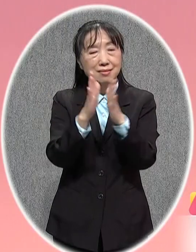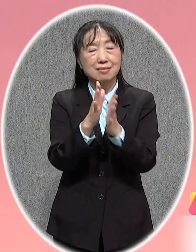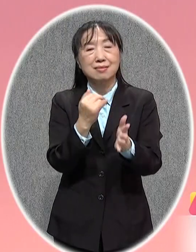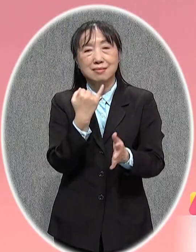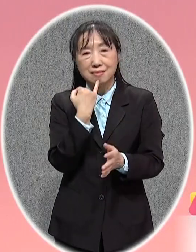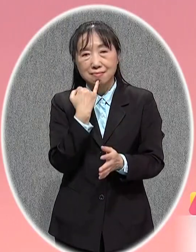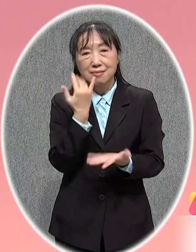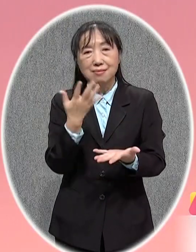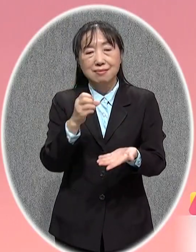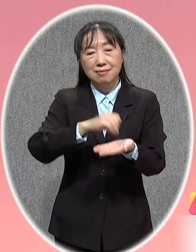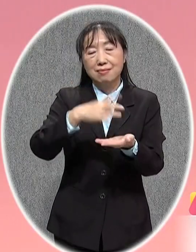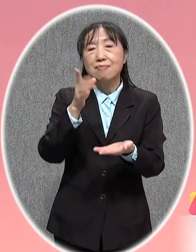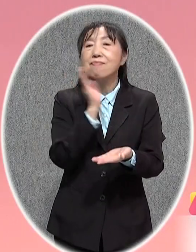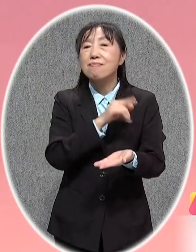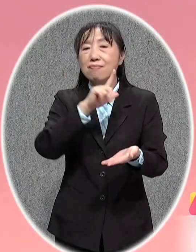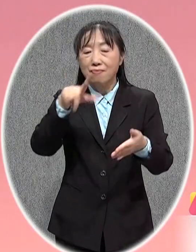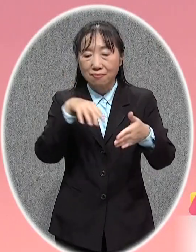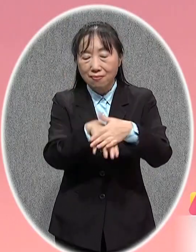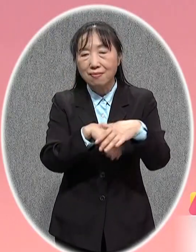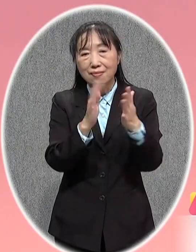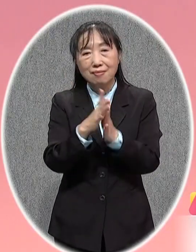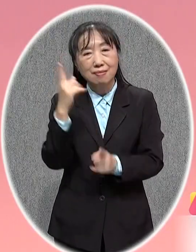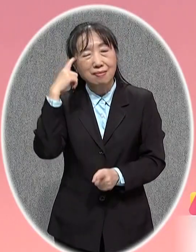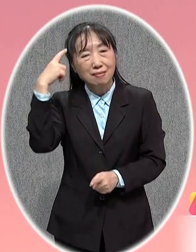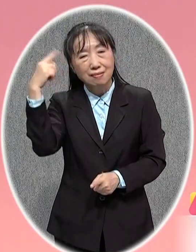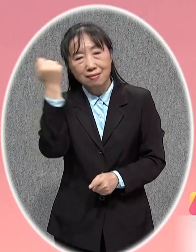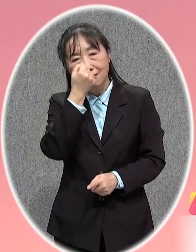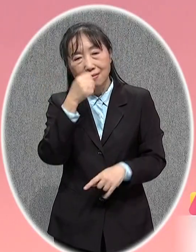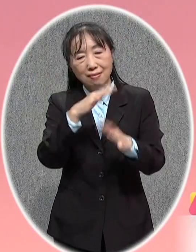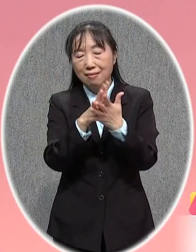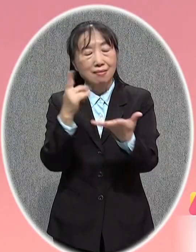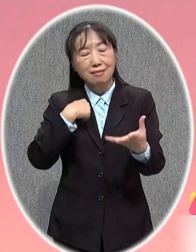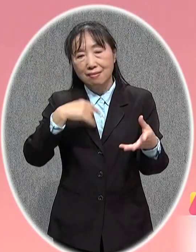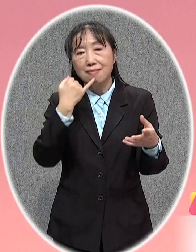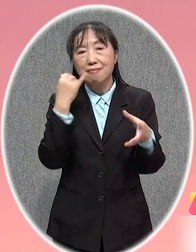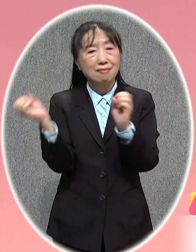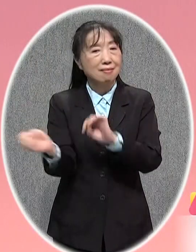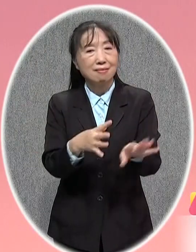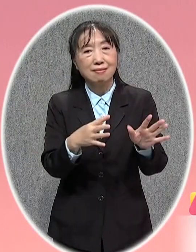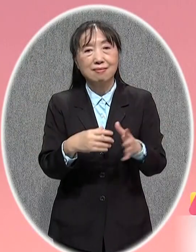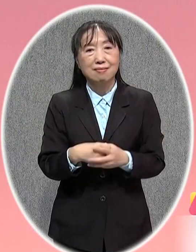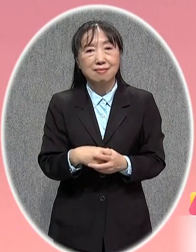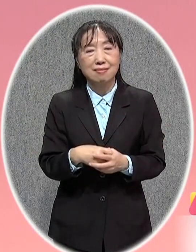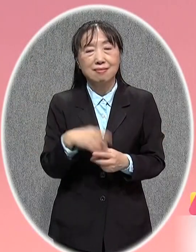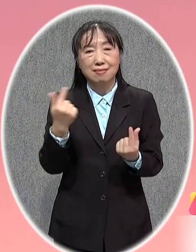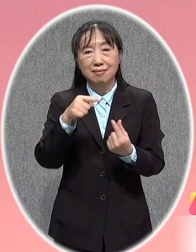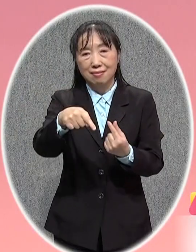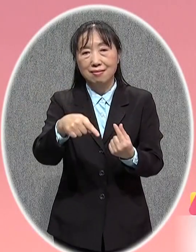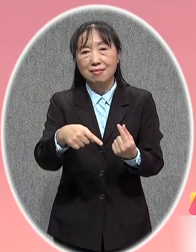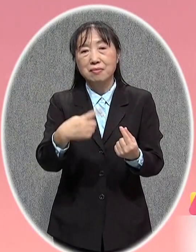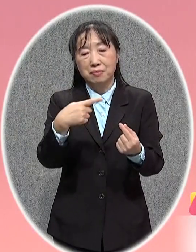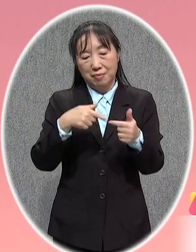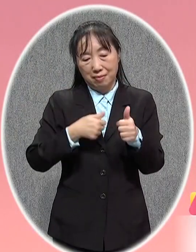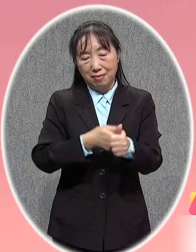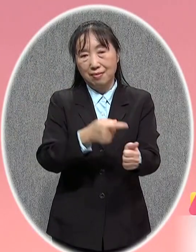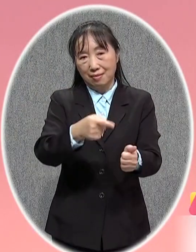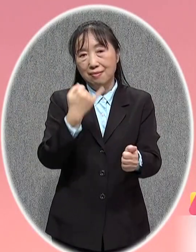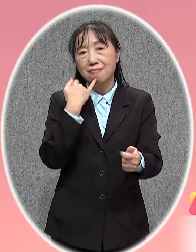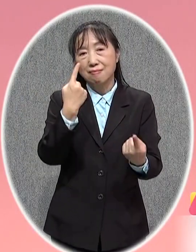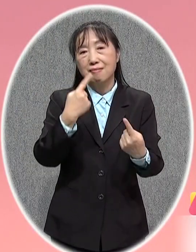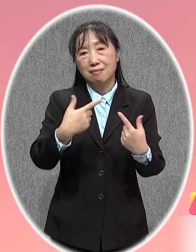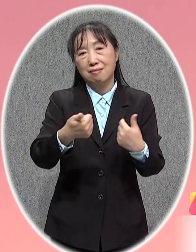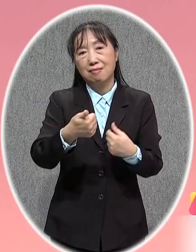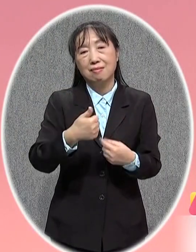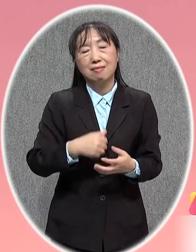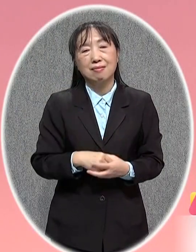离核废料以及核灾梦魇。这样子的区域公平的诉求，其实